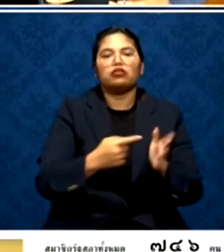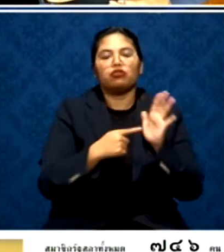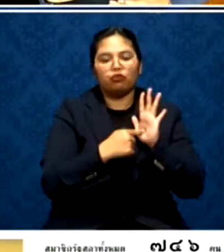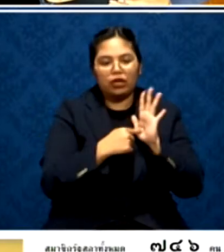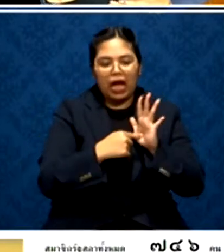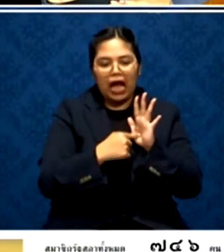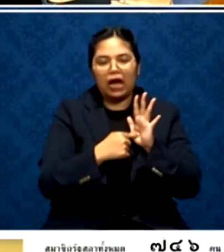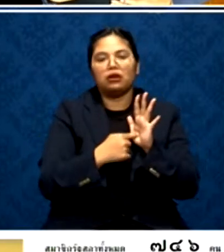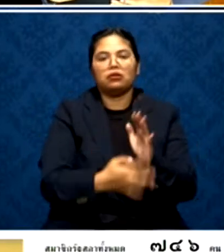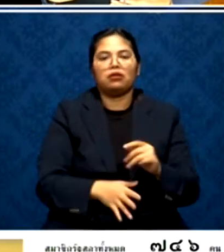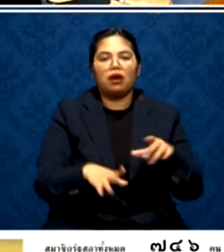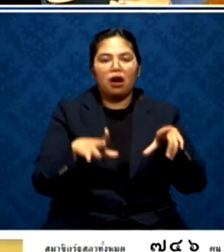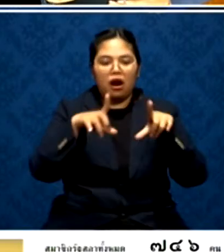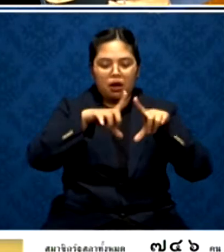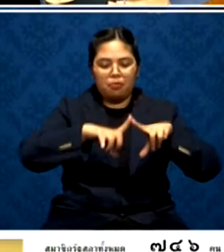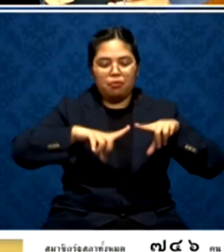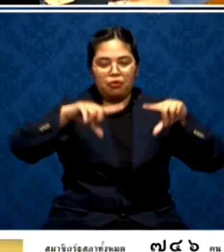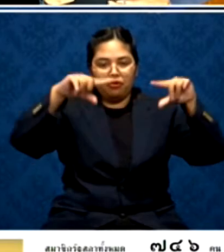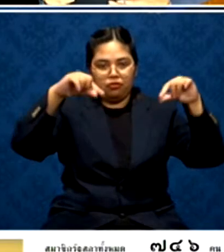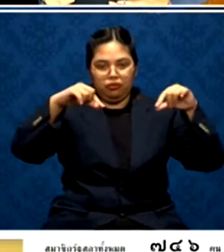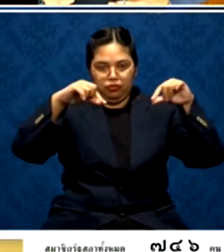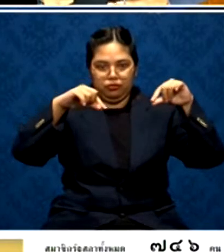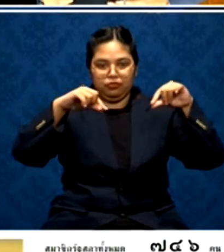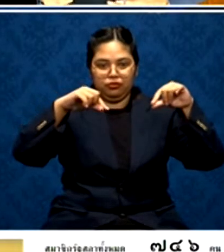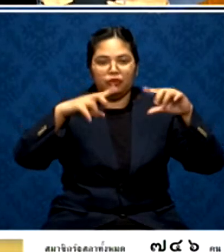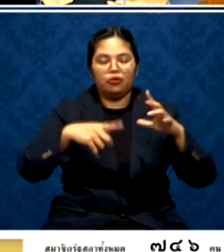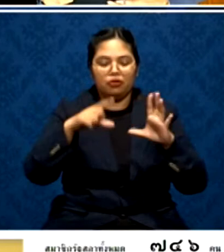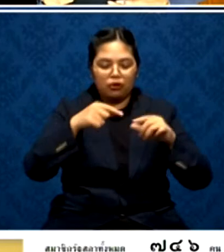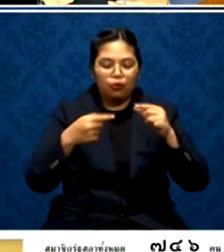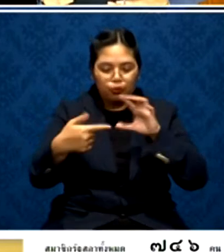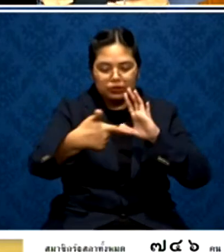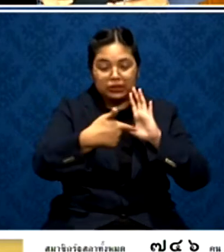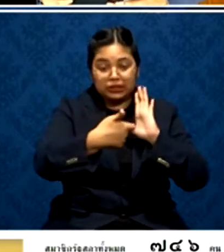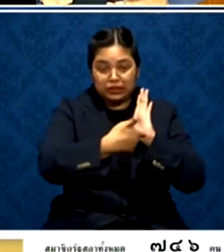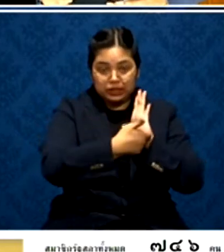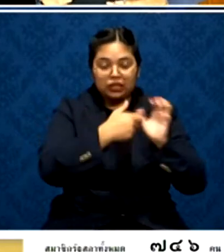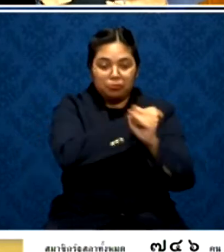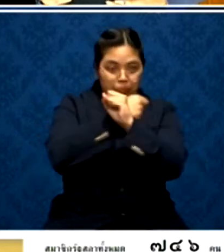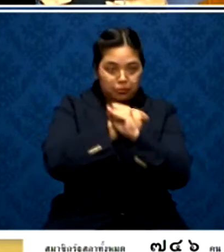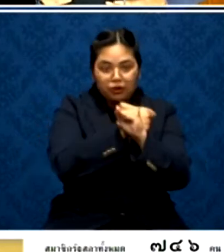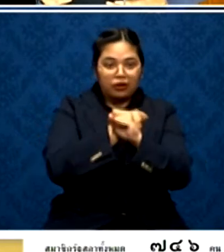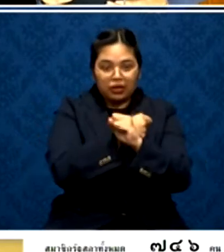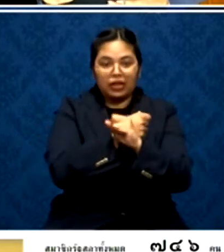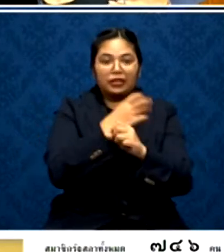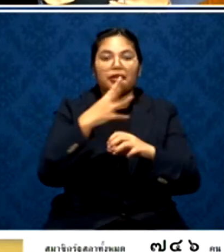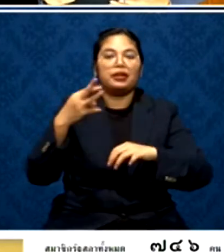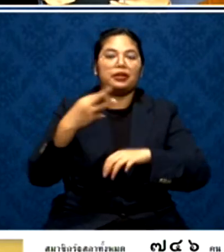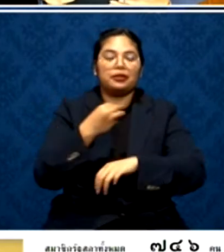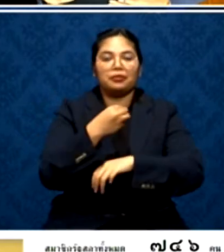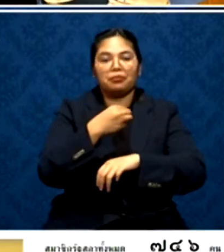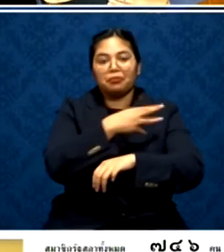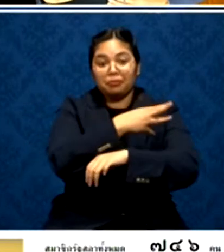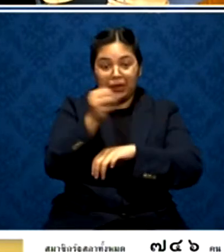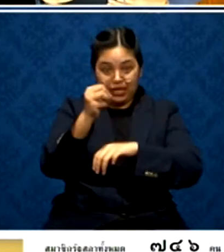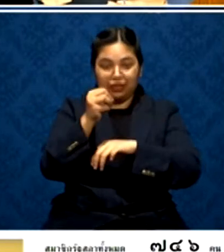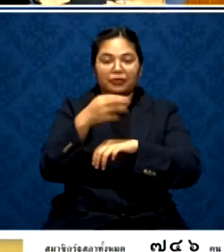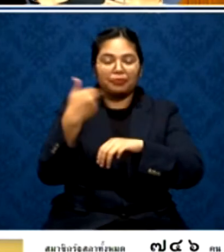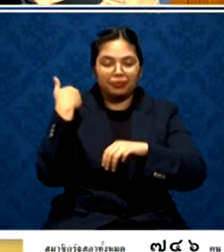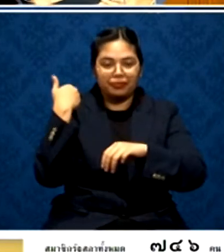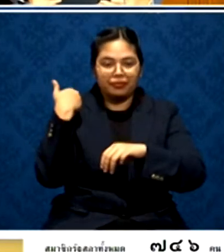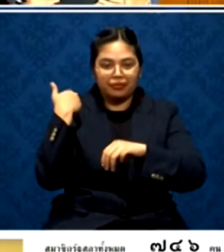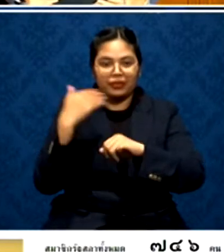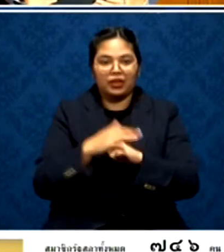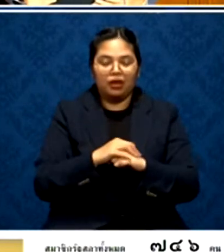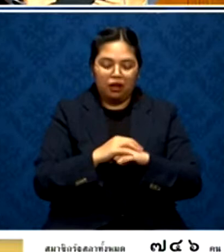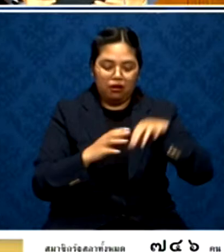ดลูกในเด็กและสตรีมีสถานส่งเสริมสุขภาพสถานชีวาภิบาลประจำท้